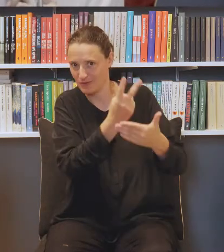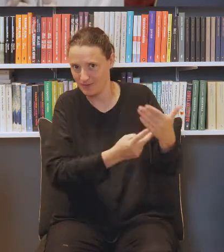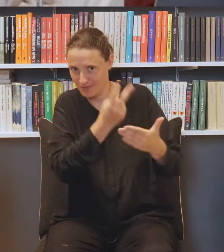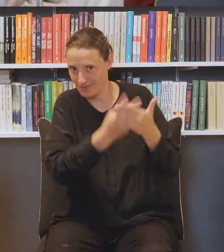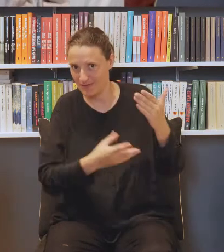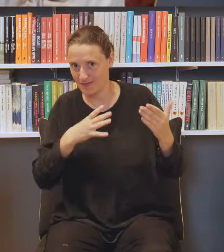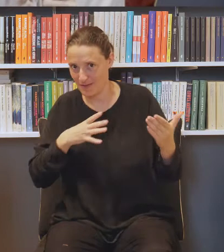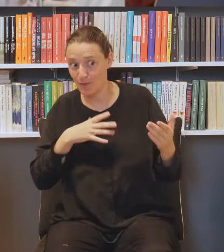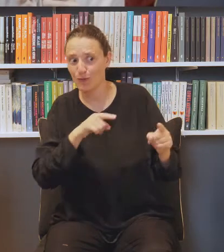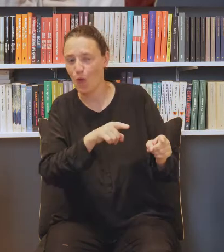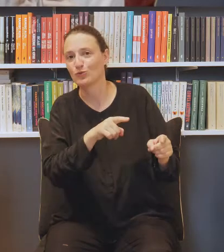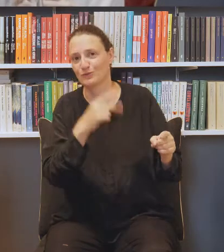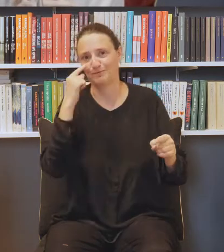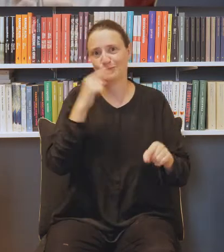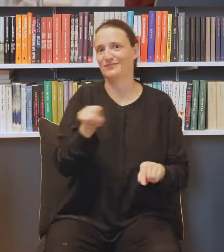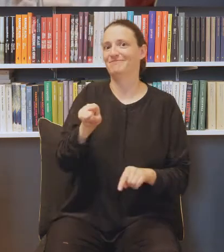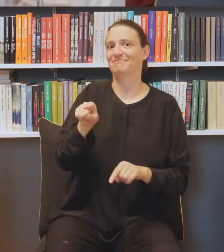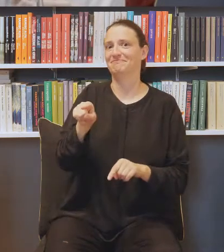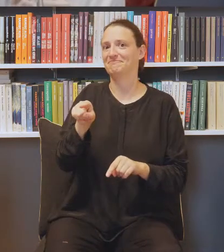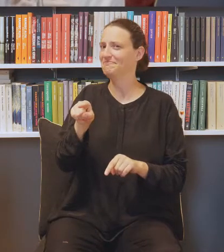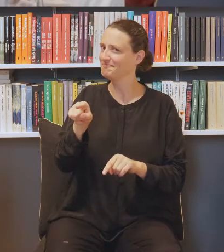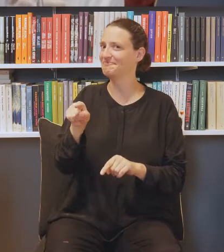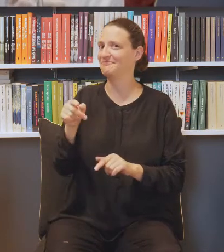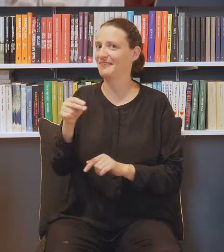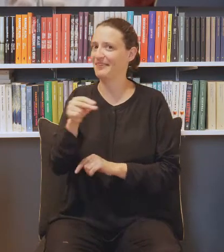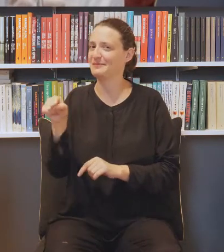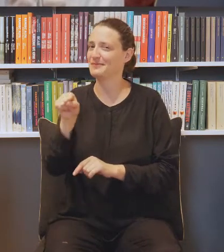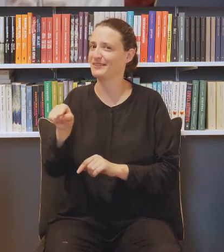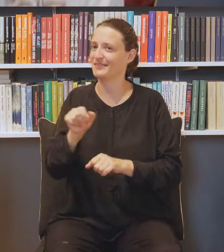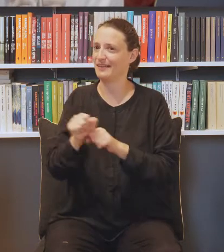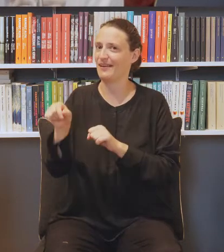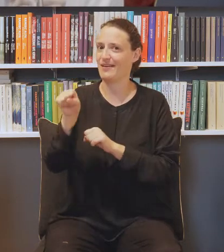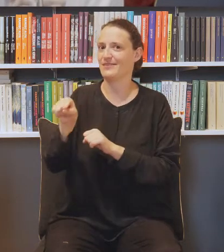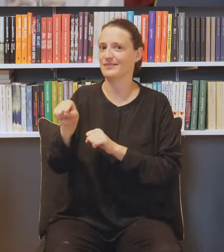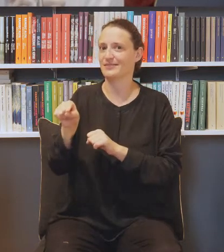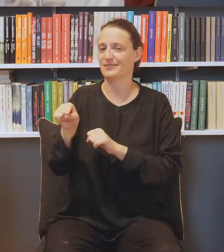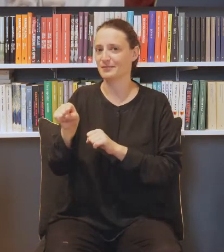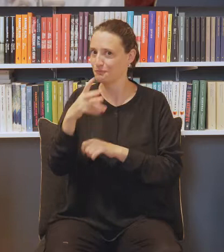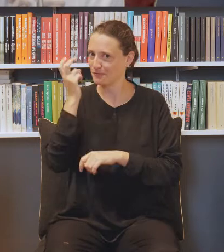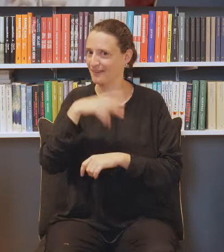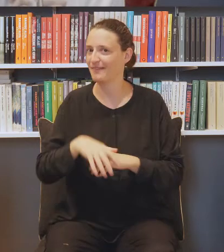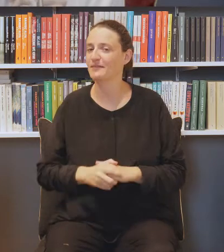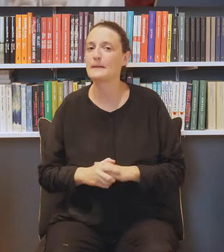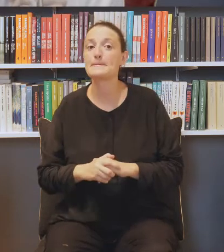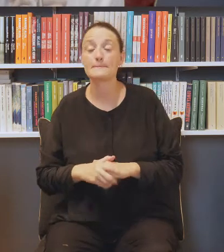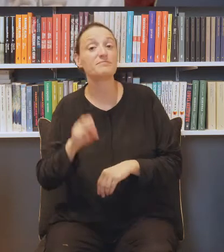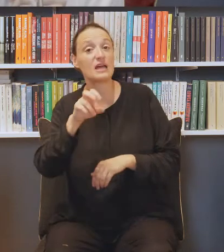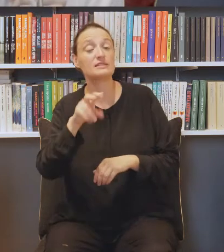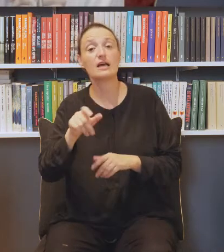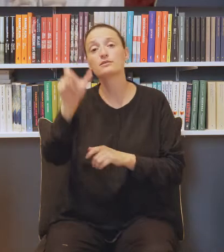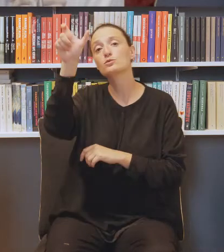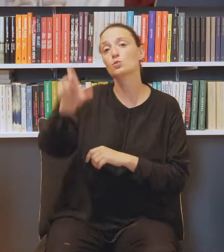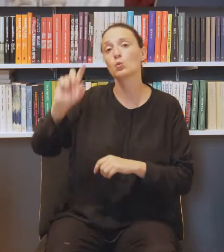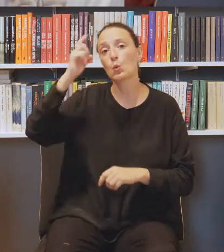też na to zwróciłem uwagę, że właśnie to jest coś, co powiedzmy, ciekawi. Ale tak, Ula jest